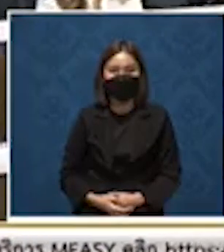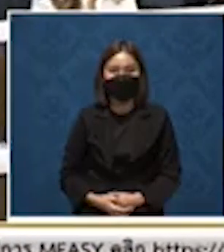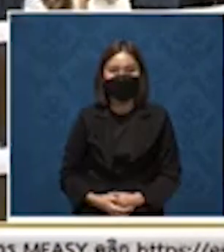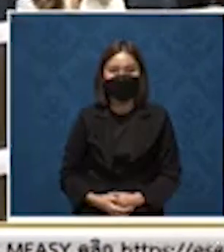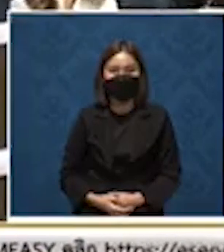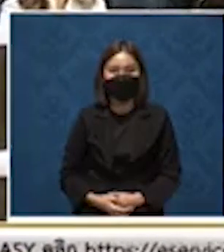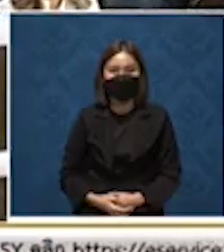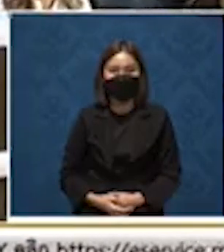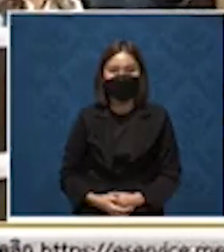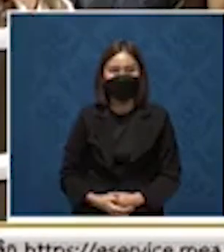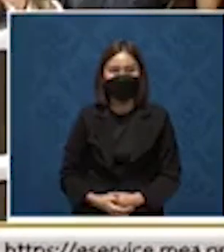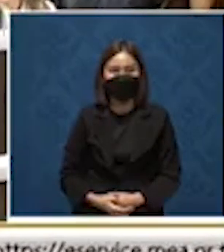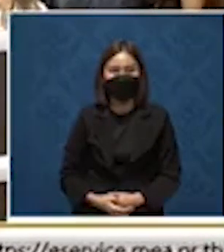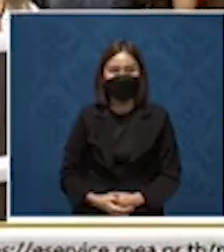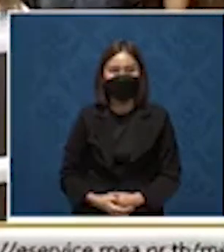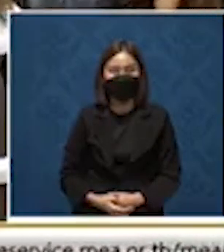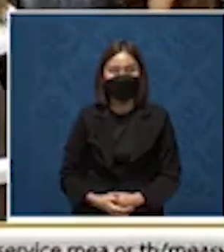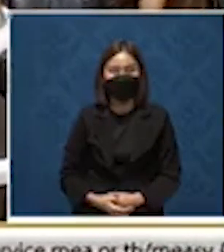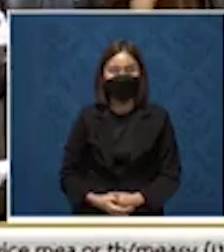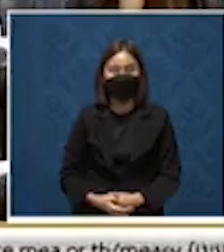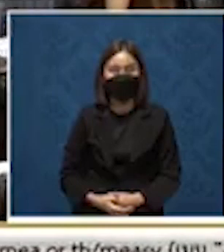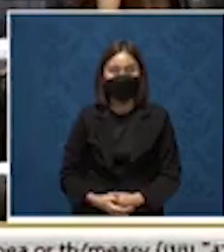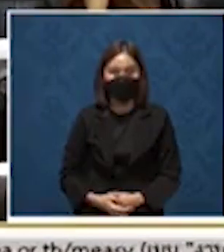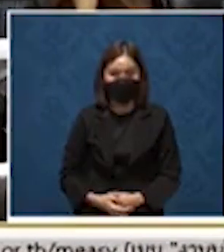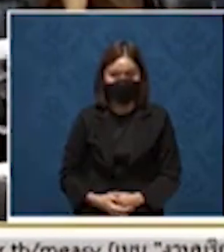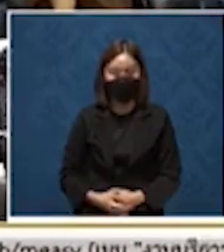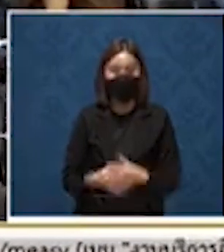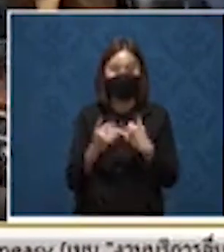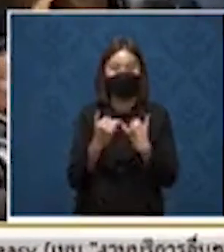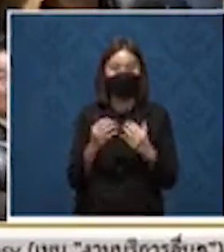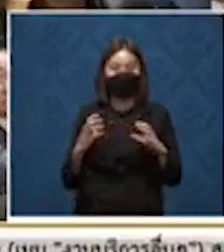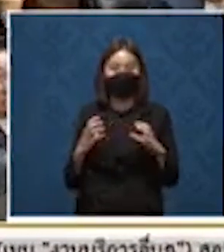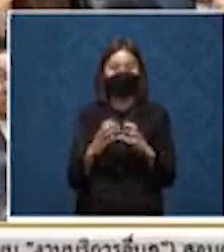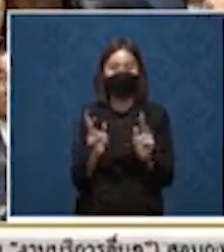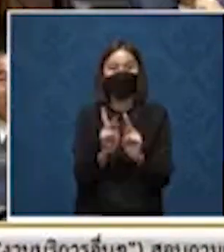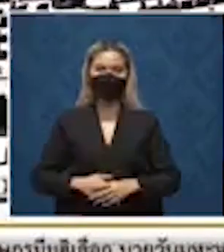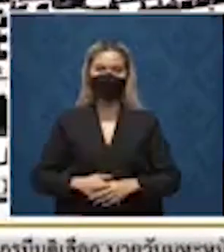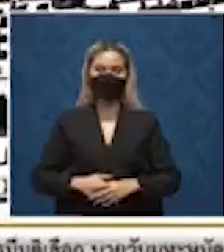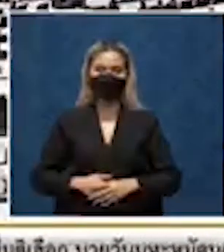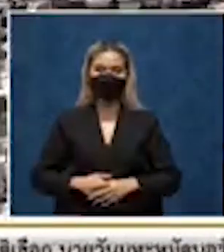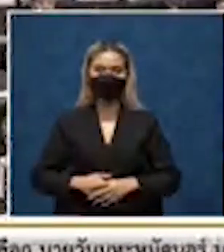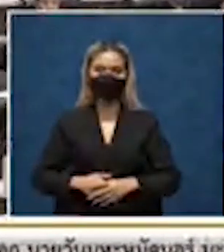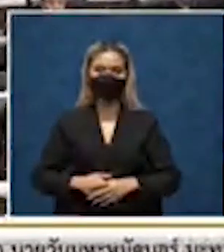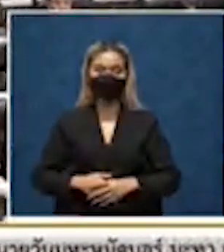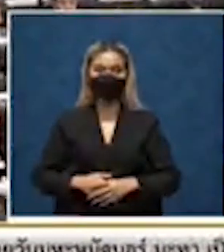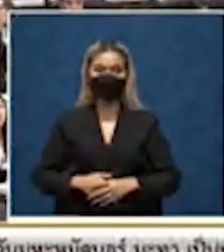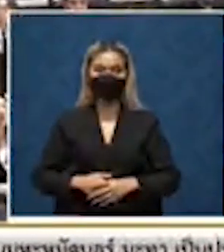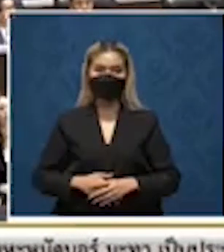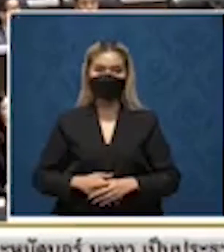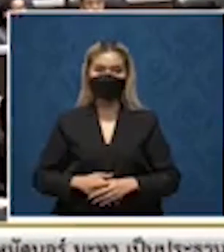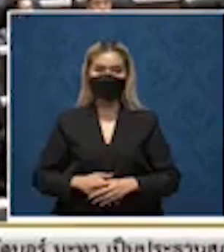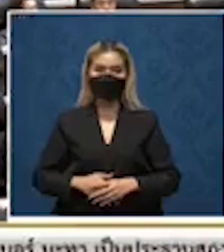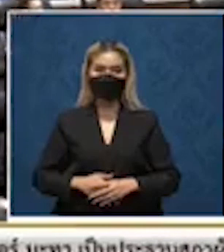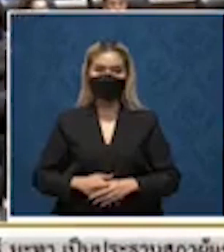ครบ376ทั้งหมดเป็นข้อมูลที่จะวิเคราะห์กันต่อไปแล้วก็ควรจะให้มี